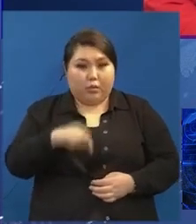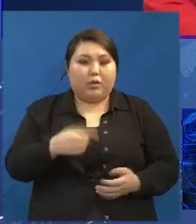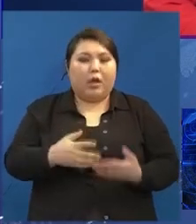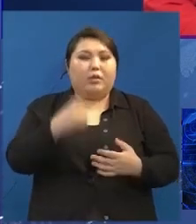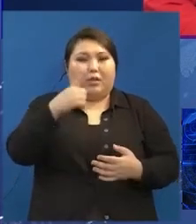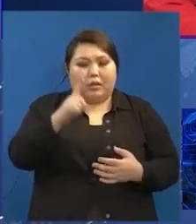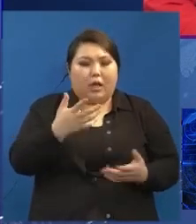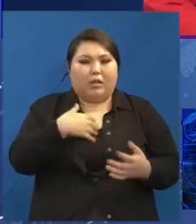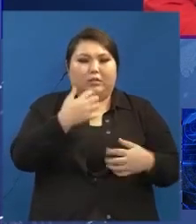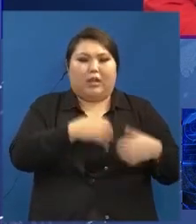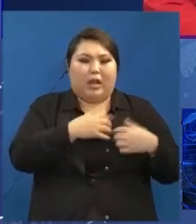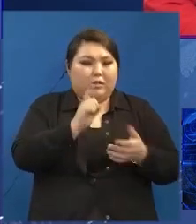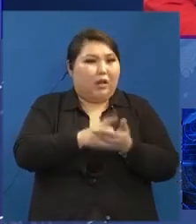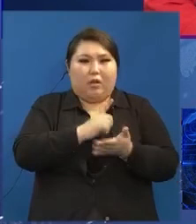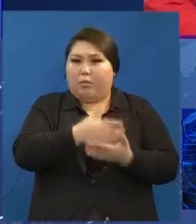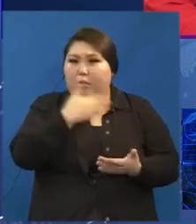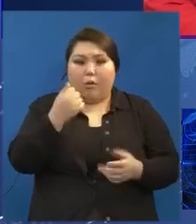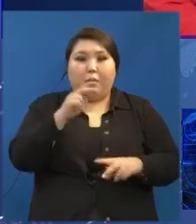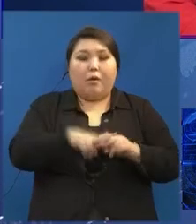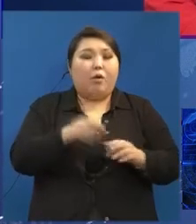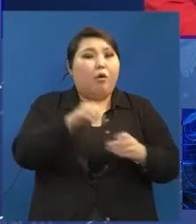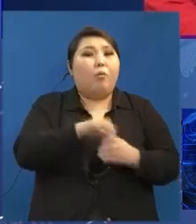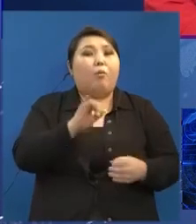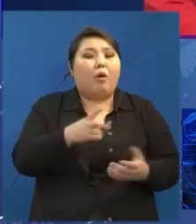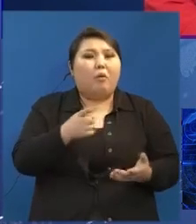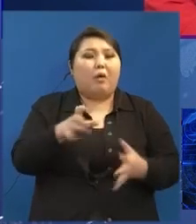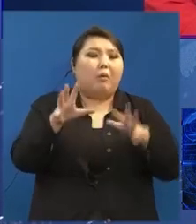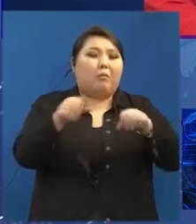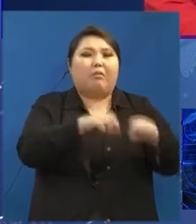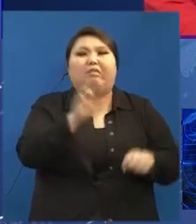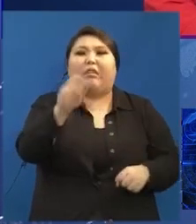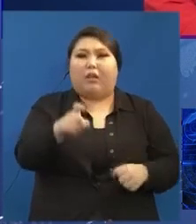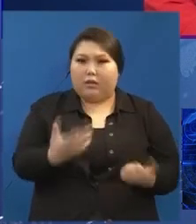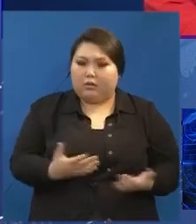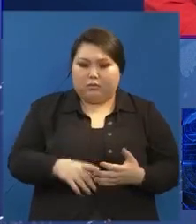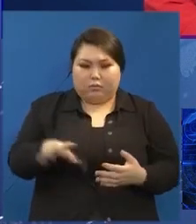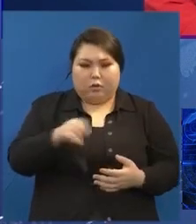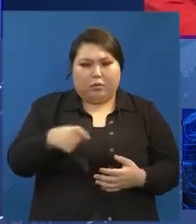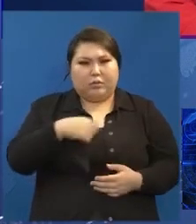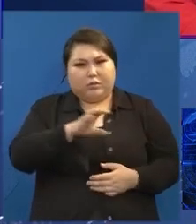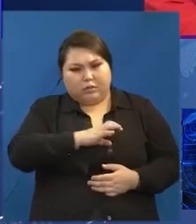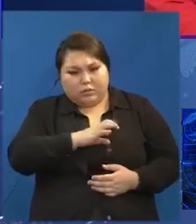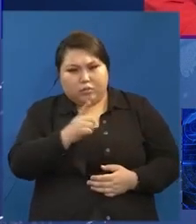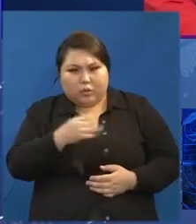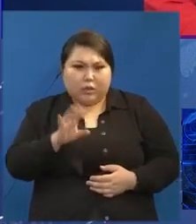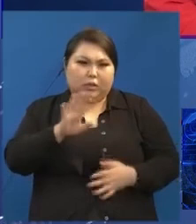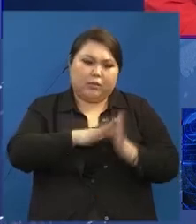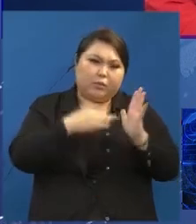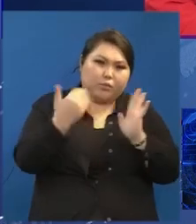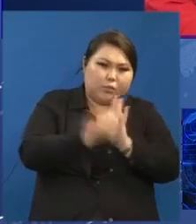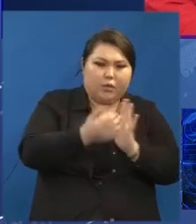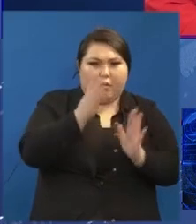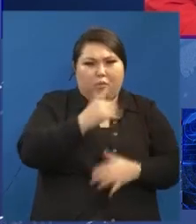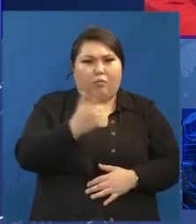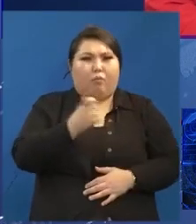нэгэнтээ шаардлагагүй баривчлахаар сулалсан юм бол яах гээд тэр хүмүүсийг барьсан. Энэ хооронд тэр хүмүүсийн чинь сэтгэл санаа, гэр бүл